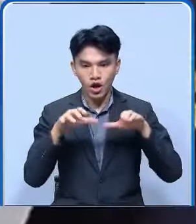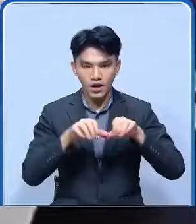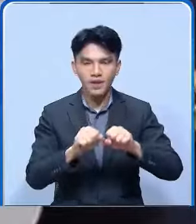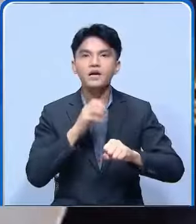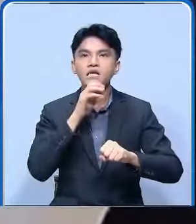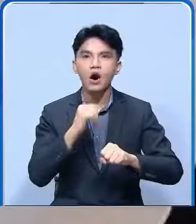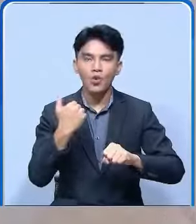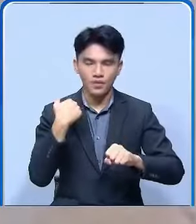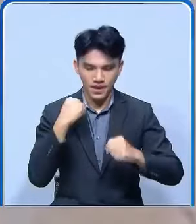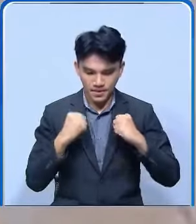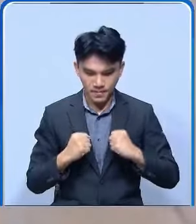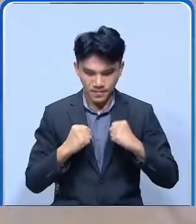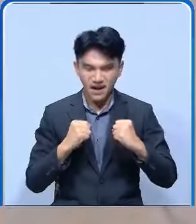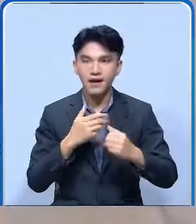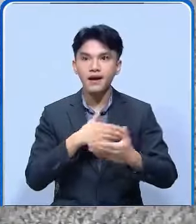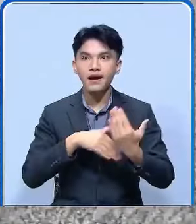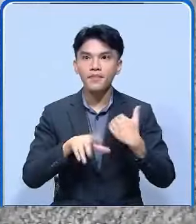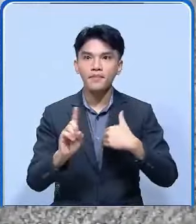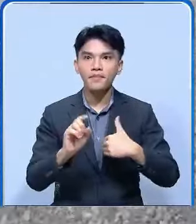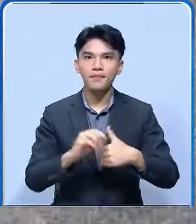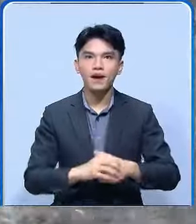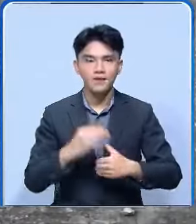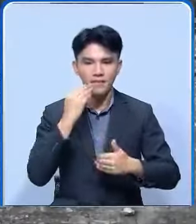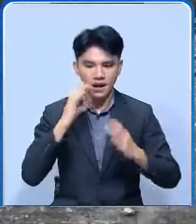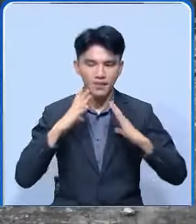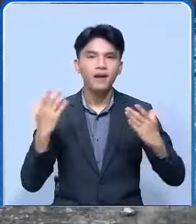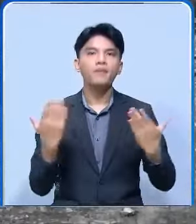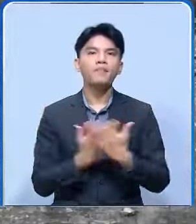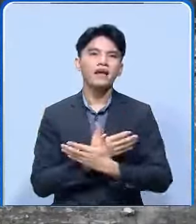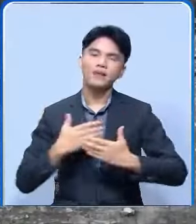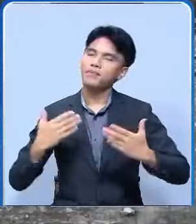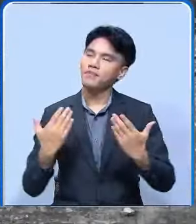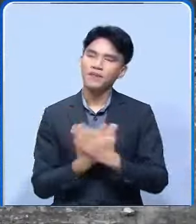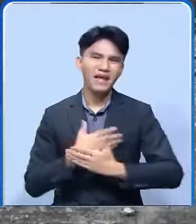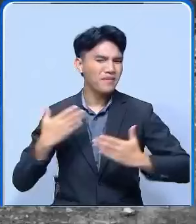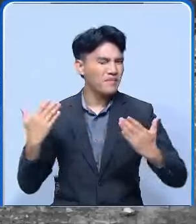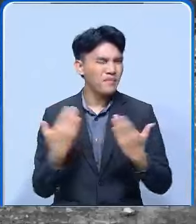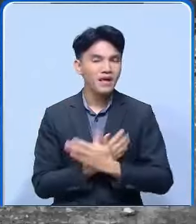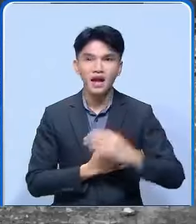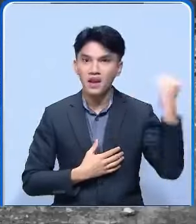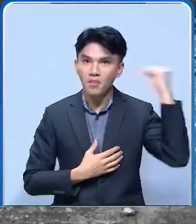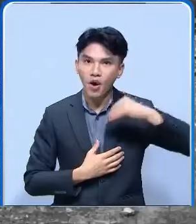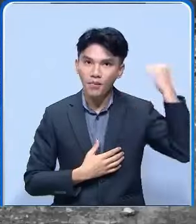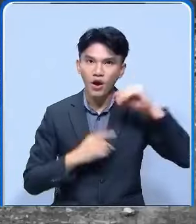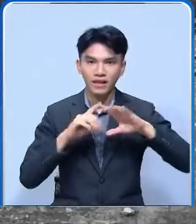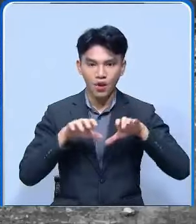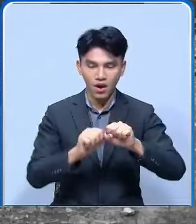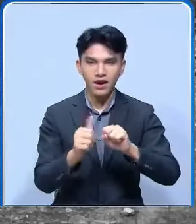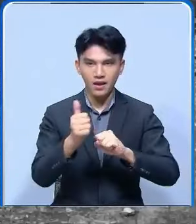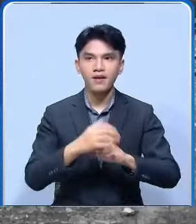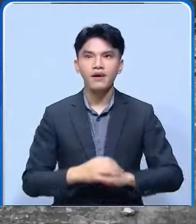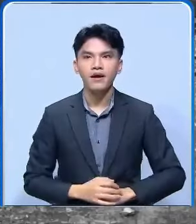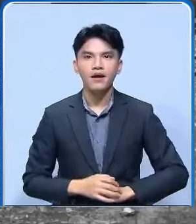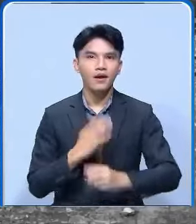างเก่าจึงพยายามหลบหนีด้วยการเปลี่ยนที่พักไปเรื่อยๆเปลี่ยนที่พักไปบ่อยๆ แต่ก็ไม่รอดนะครับถูกรวบตัวได้และนี่คือ